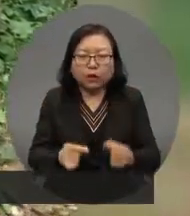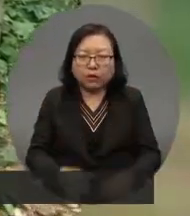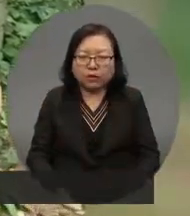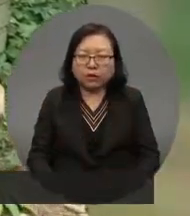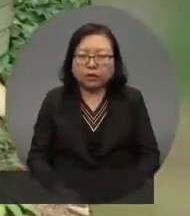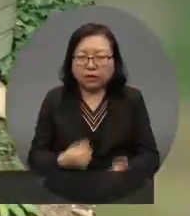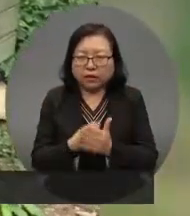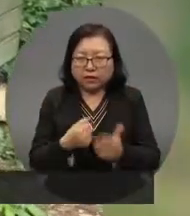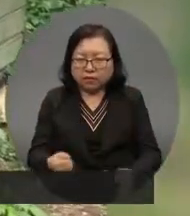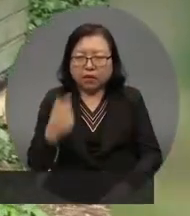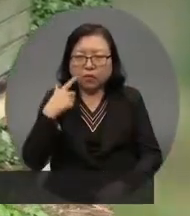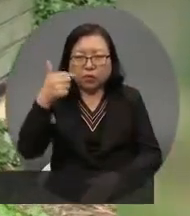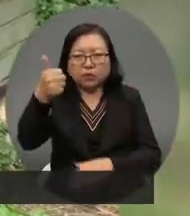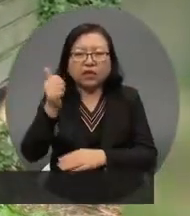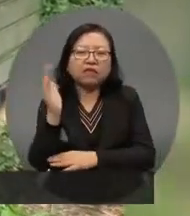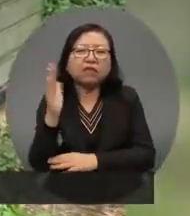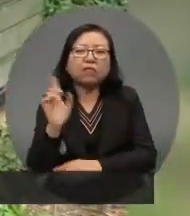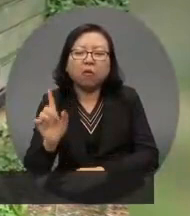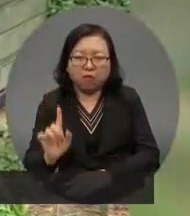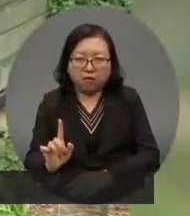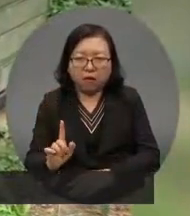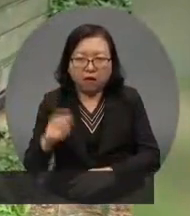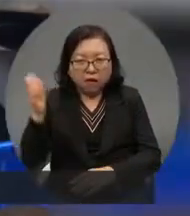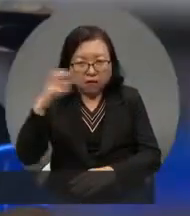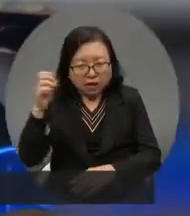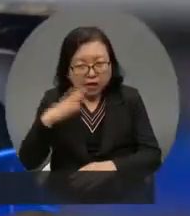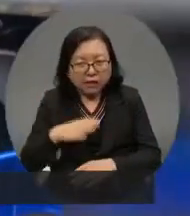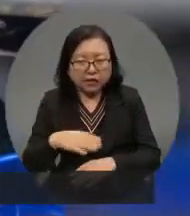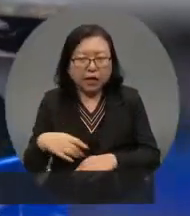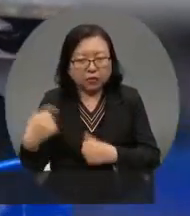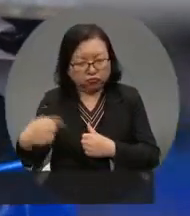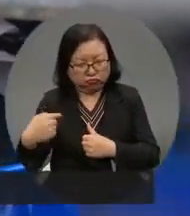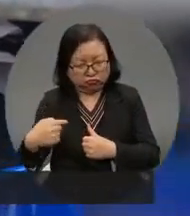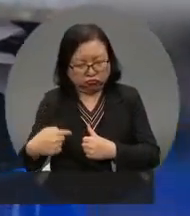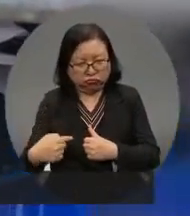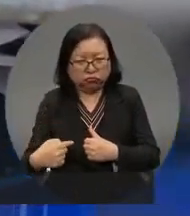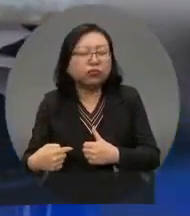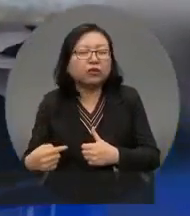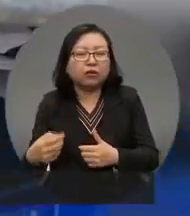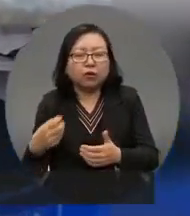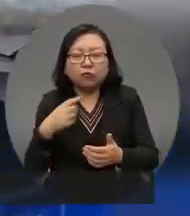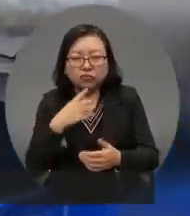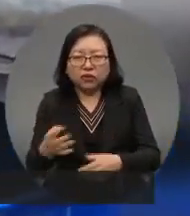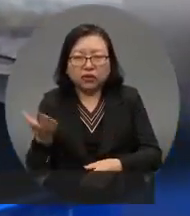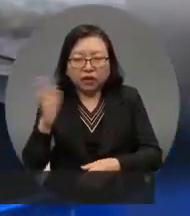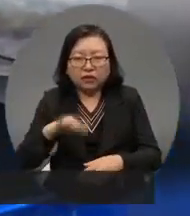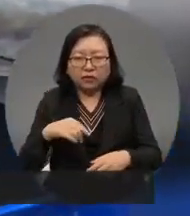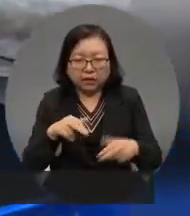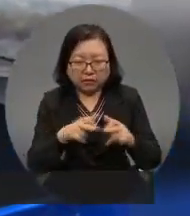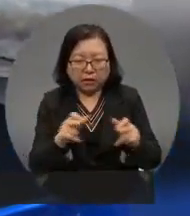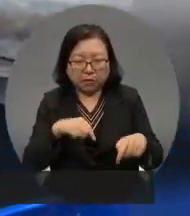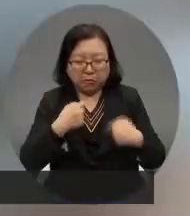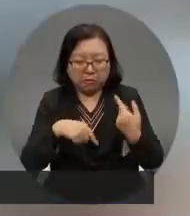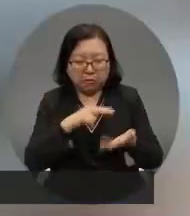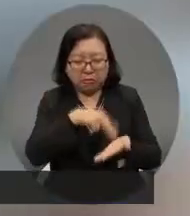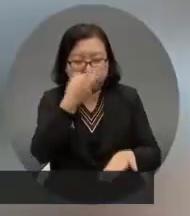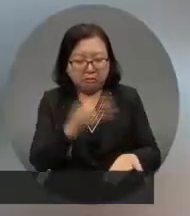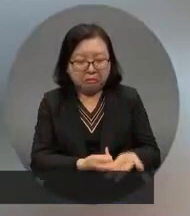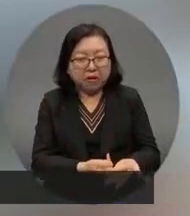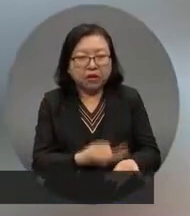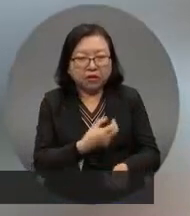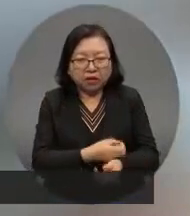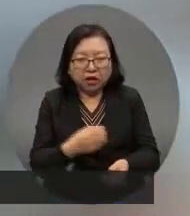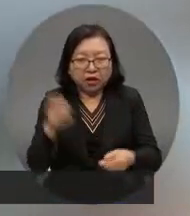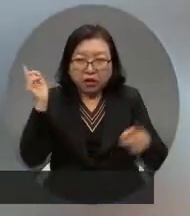대해 목사 측은 훈육 차원에서 때린 사실은 인정하지만 자주 넘어지기도 했다면서 다친 상처가 모두 맞아서